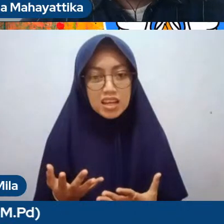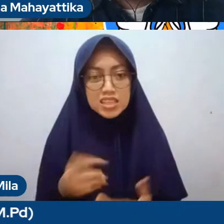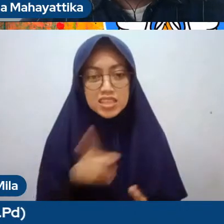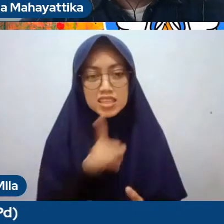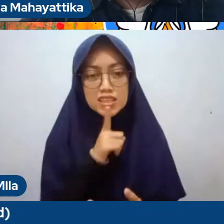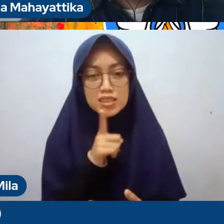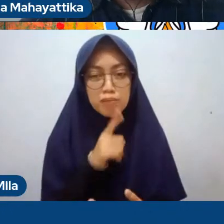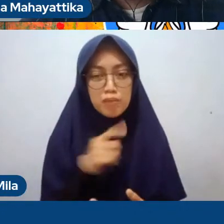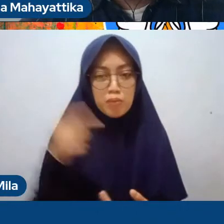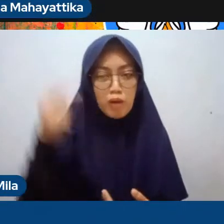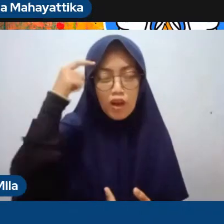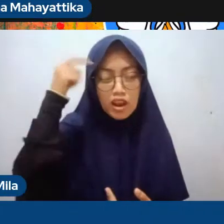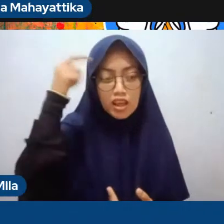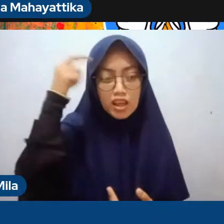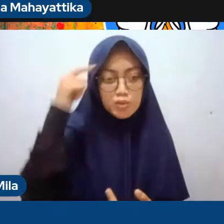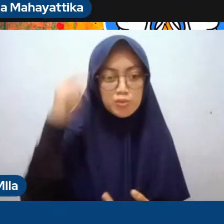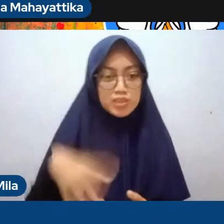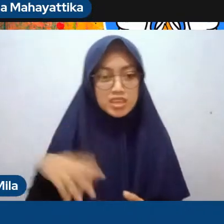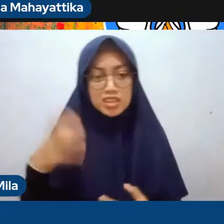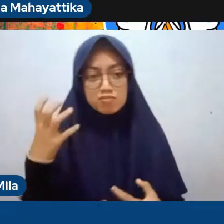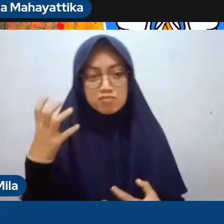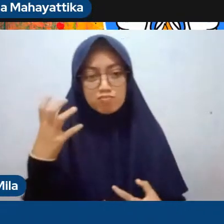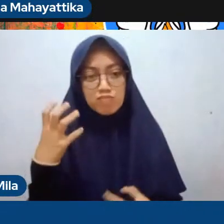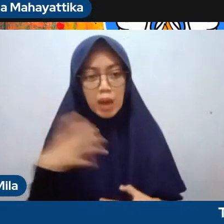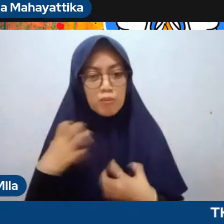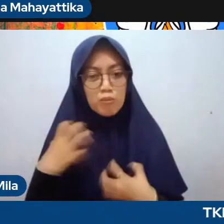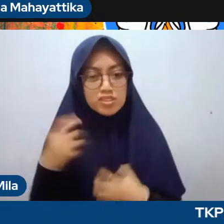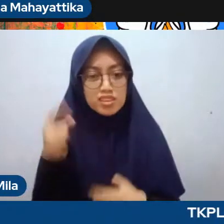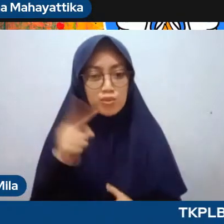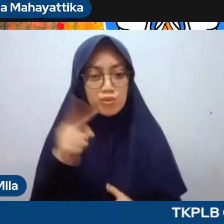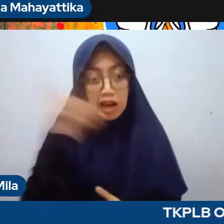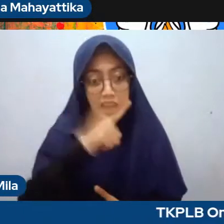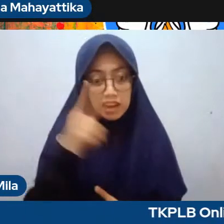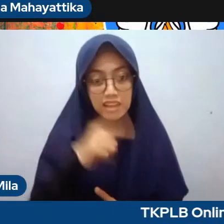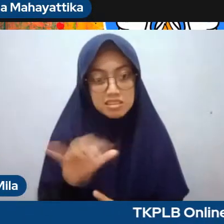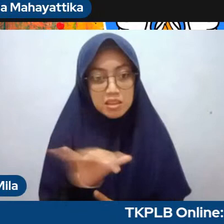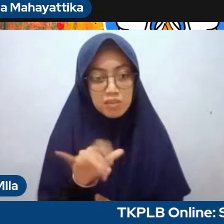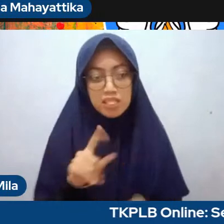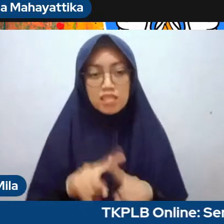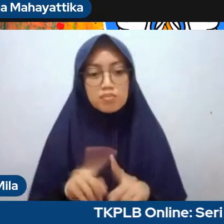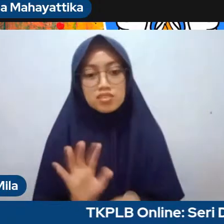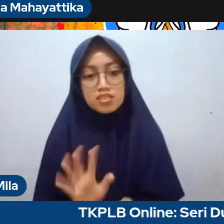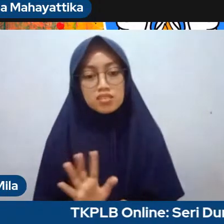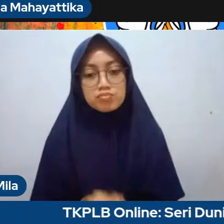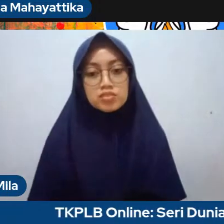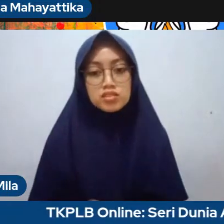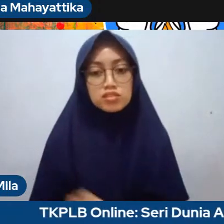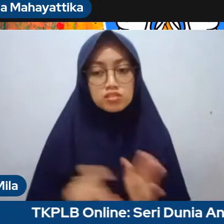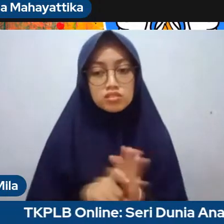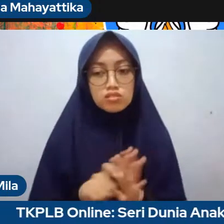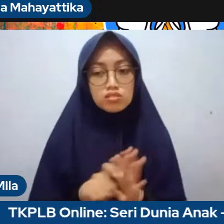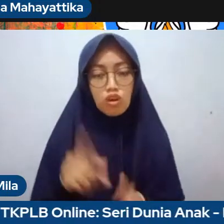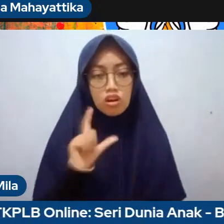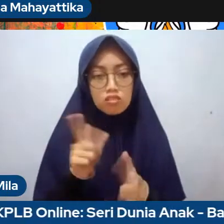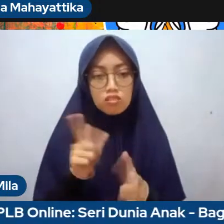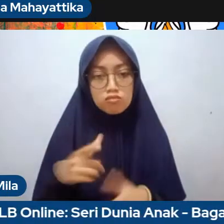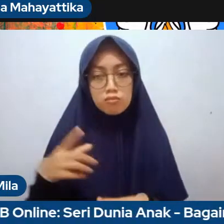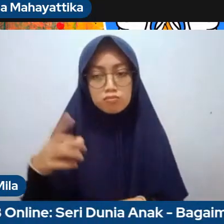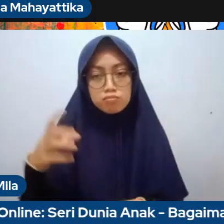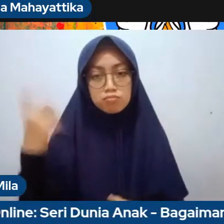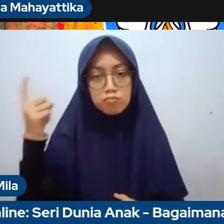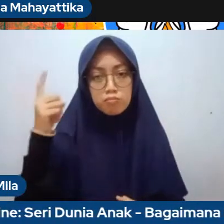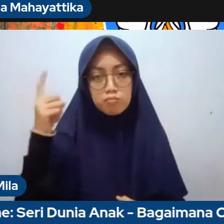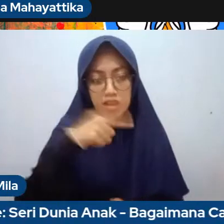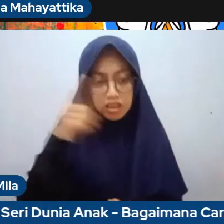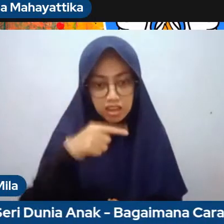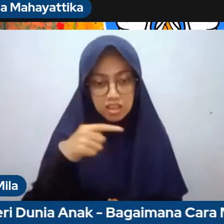Kalau orang ya, biasanya marah, itu konotasinya ya. Dengan marah gitu ya. Ketika tidak mau didekati sama siapapun, ya itu kita diemin dulu aja,